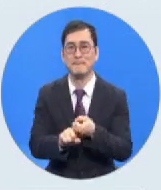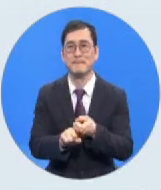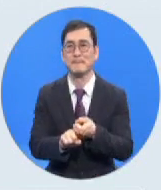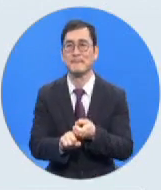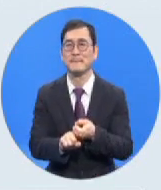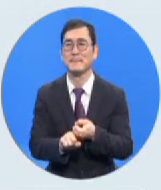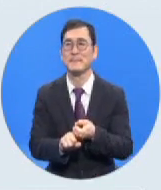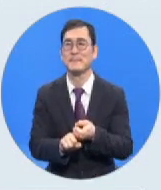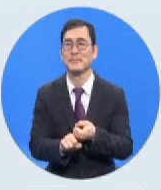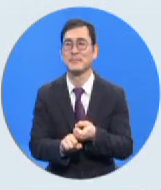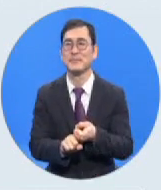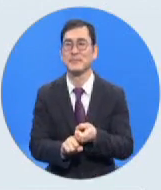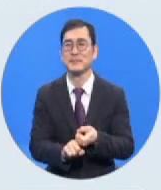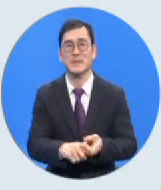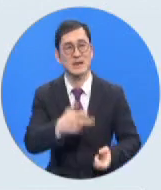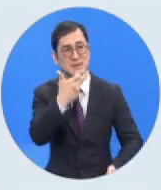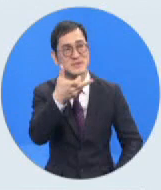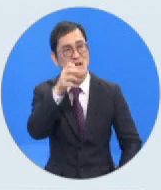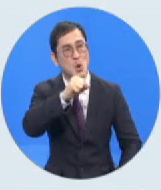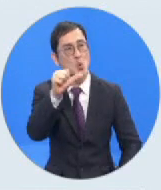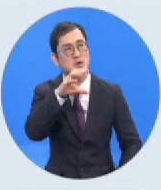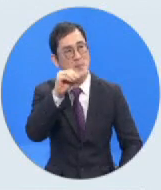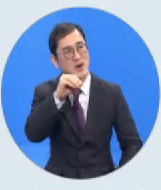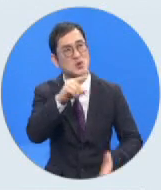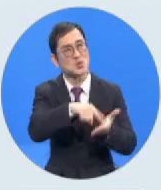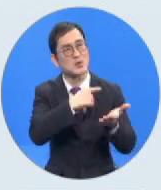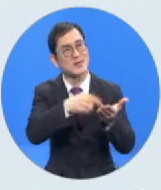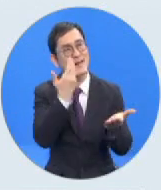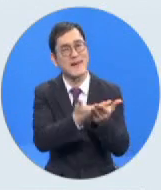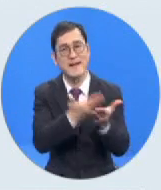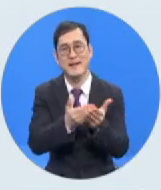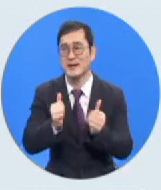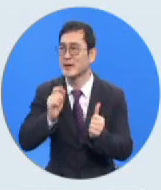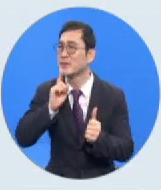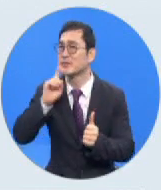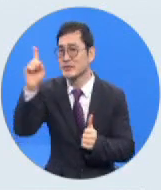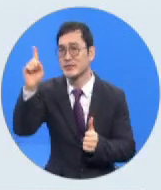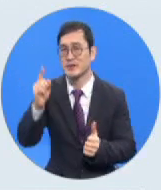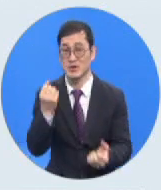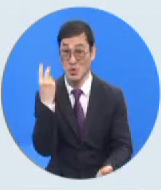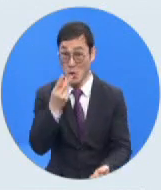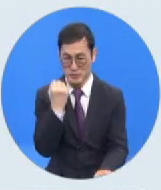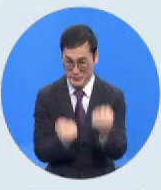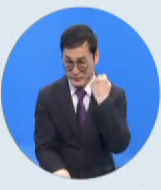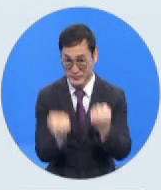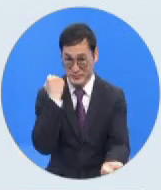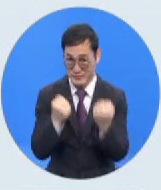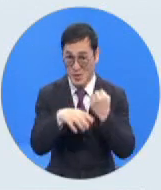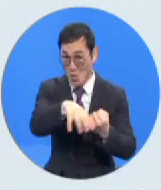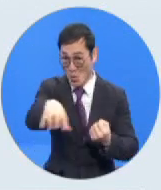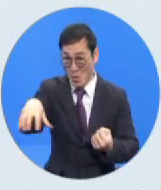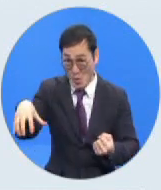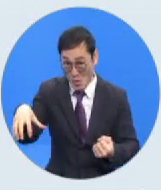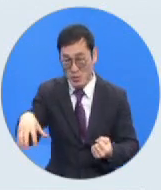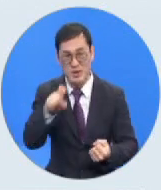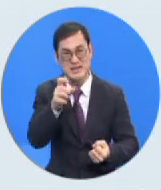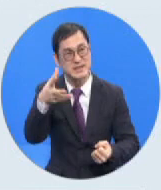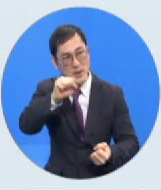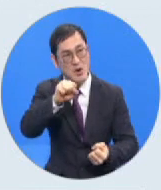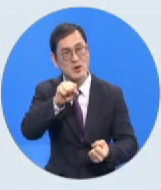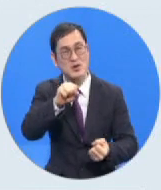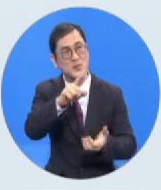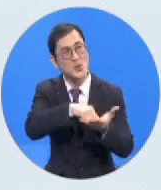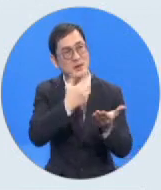원대의 손해배상 소송을 진행하겠다. 지금 이렇게 밝히고 있습니다. 또 필라테스, 피트니스 사업자 연맹도 10억 원대